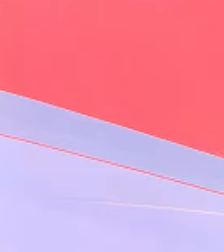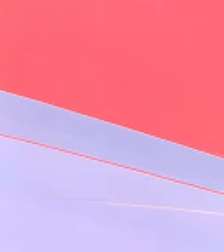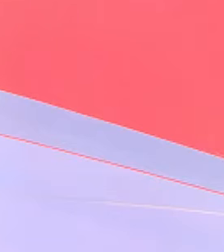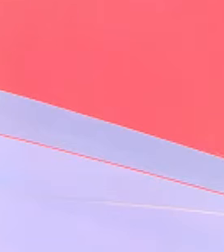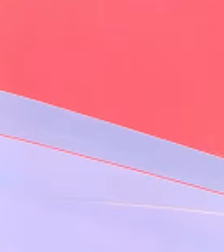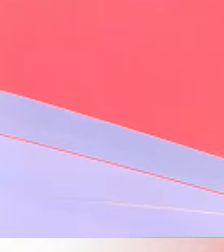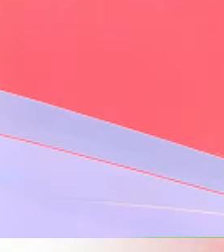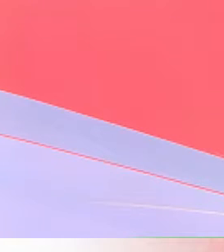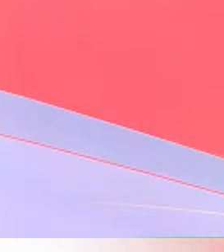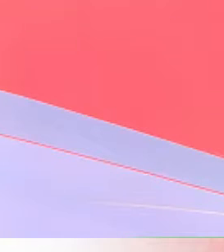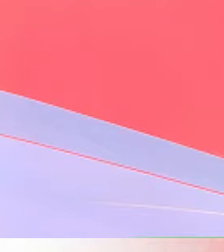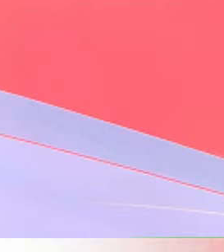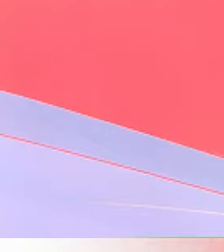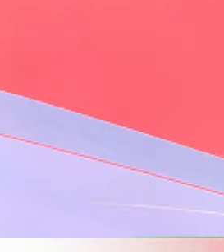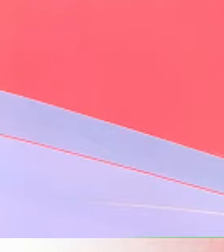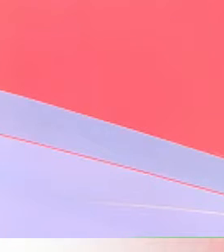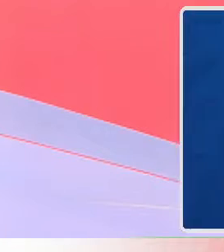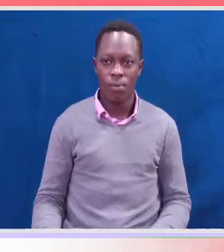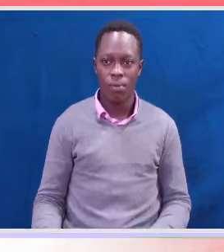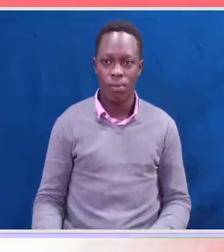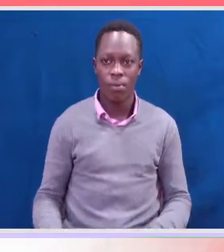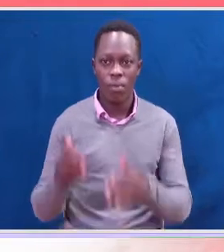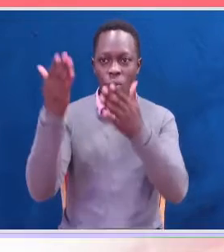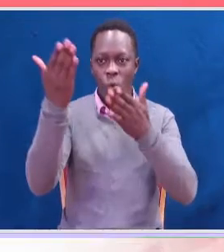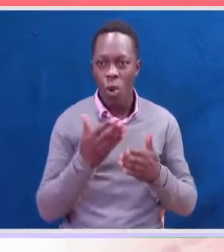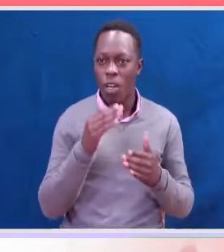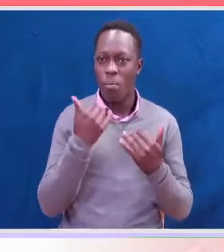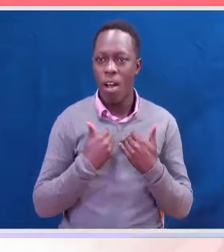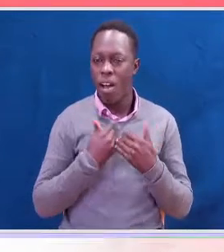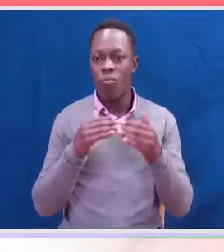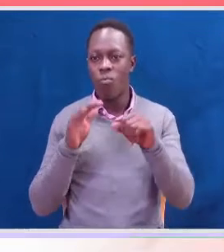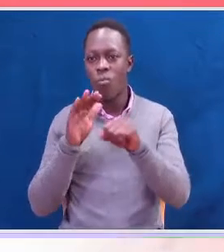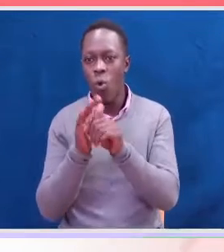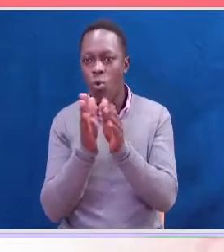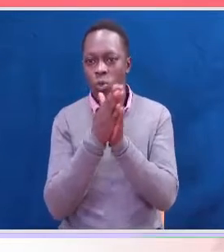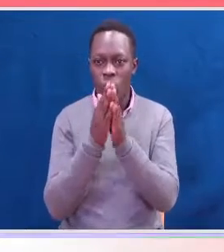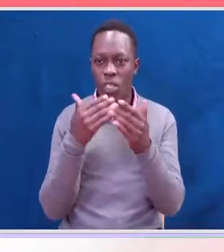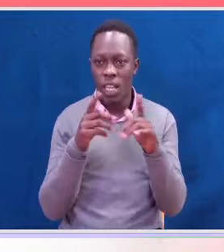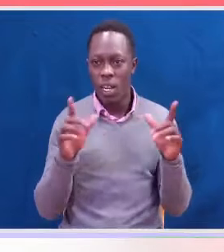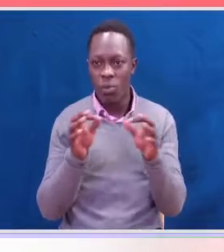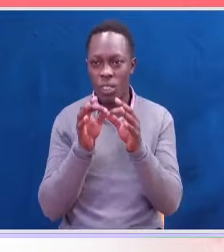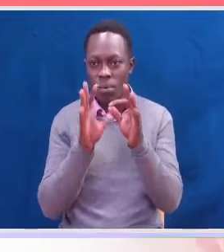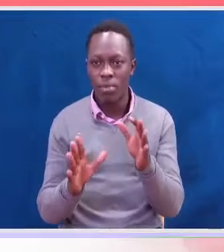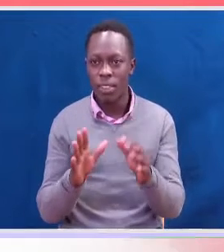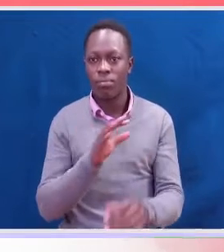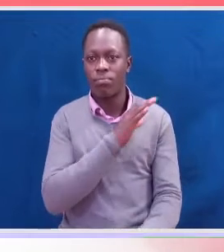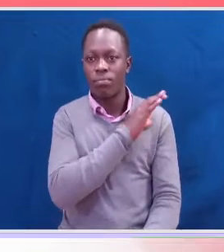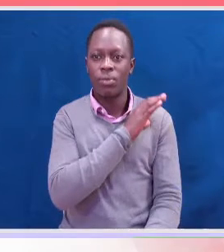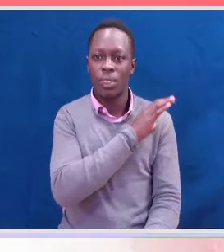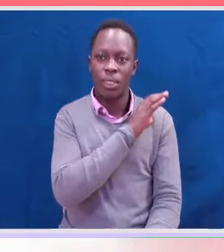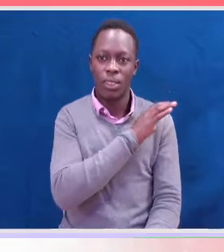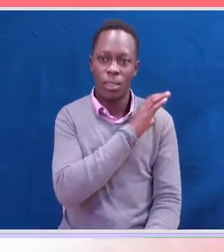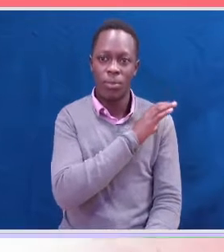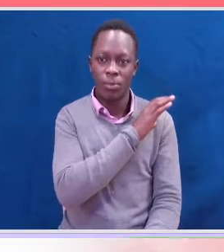Mpenzi mtazamaji popote ulipo, sasa karibu ni kufahamisha taarifa hizi kwa kina zaidi. Mtafsiri kwenye lugha ya ishara anafahamika